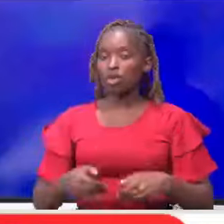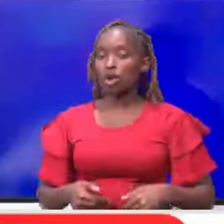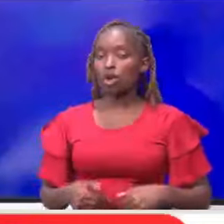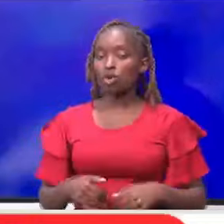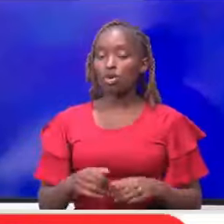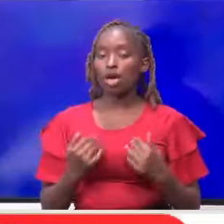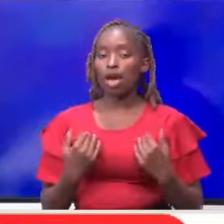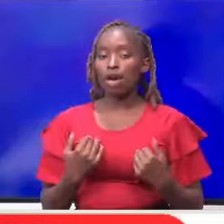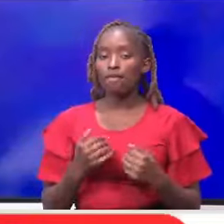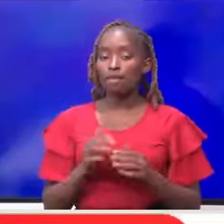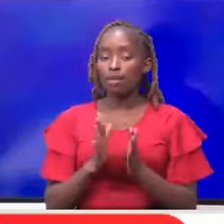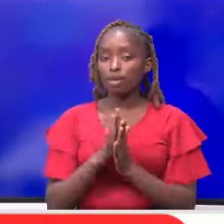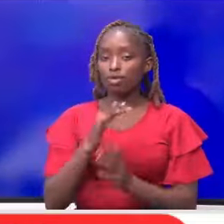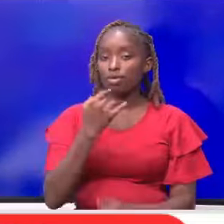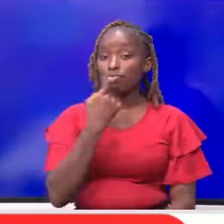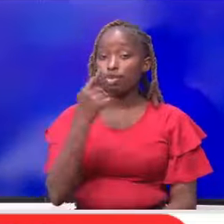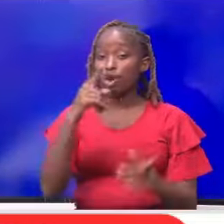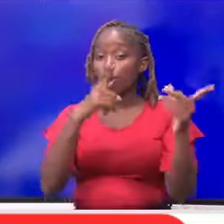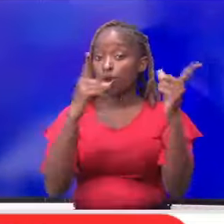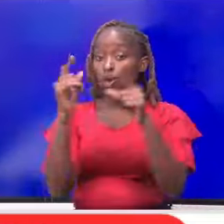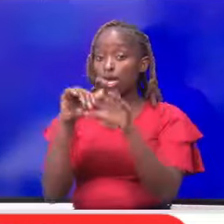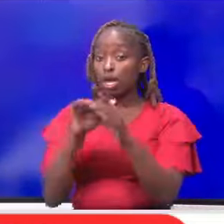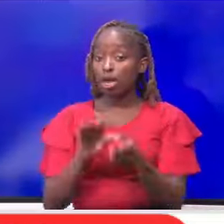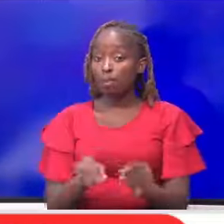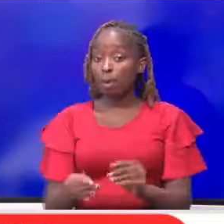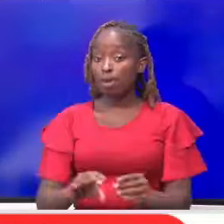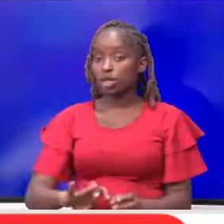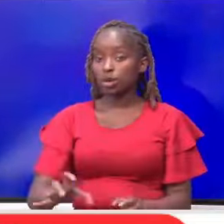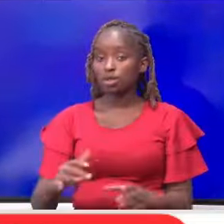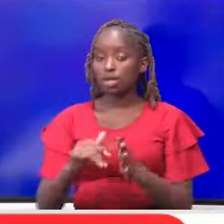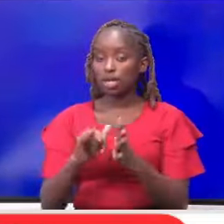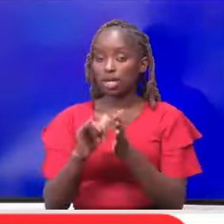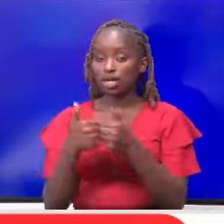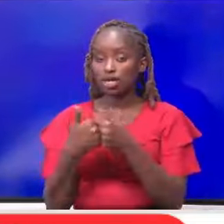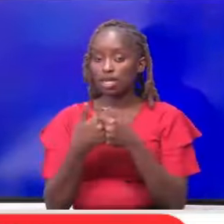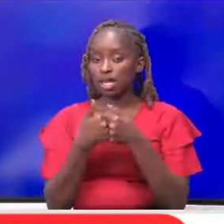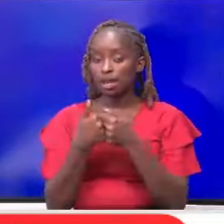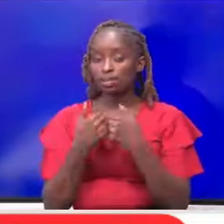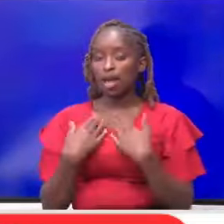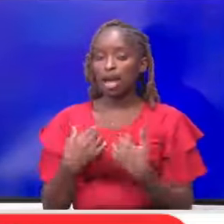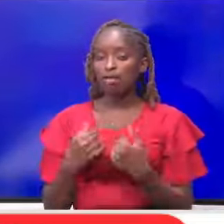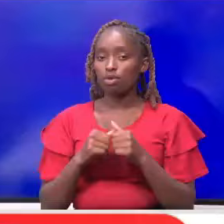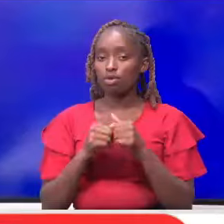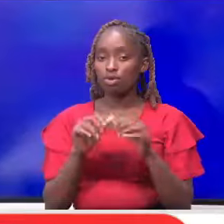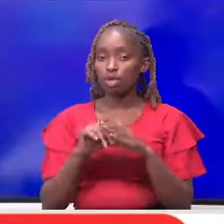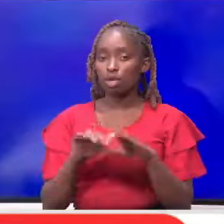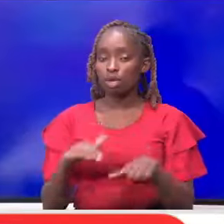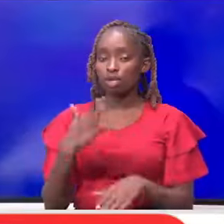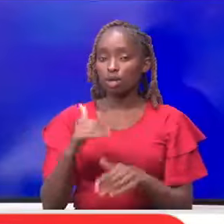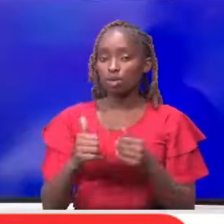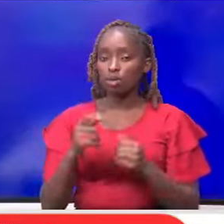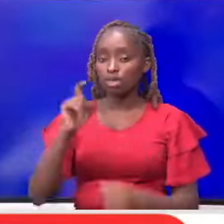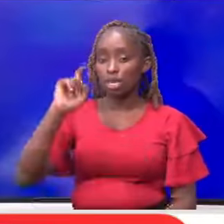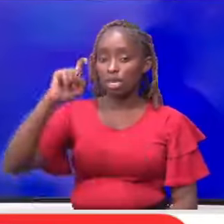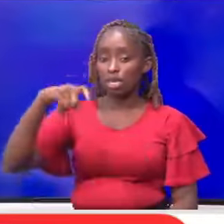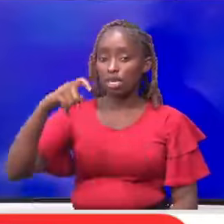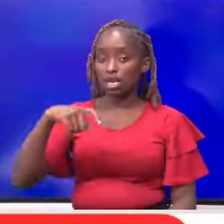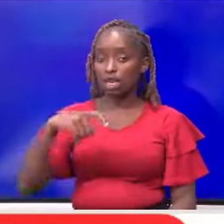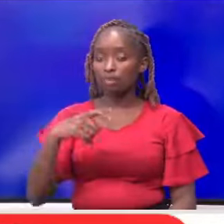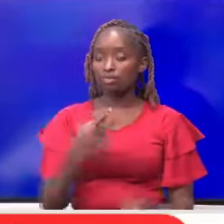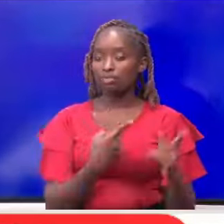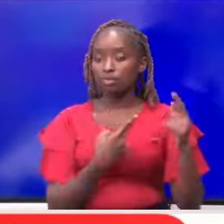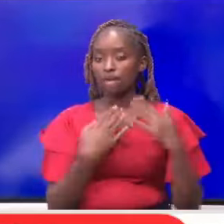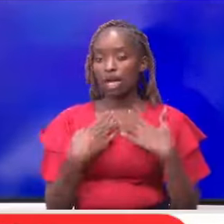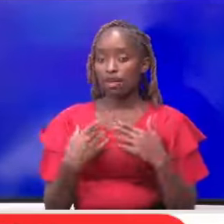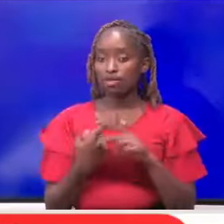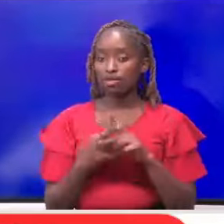Charity Boys kuelekea kaunti ya Bomet kwenye michezo ya ukanda wa bonde la ufa unaotarajiwa kumwananga tarehe 6